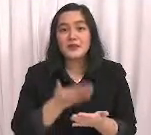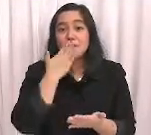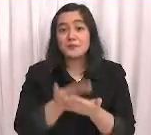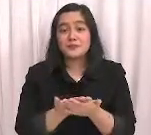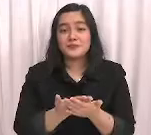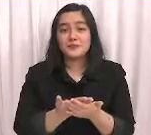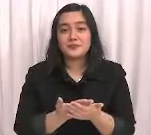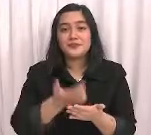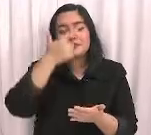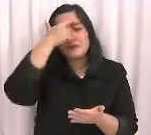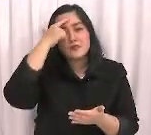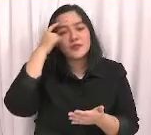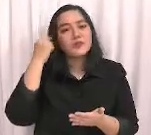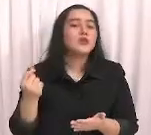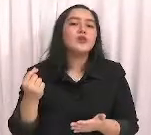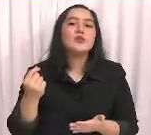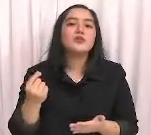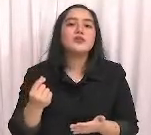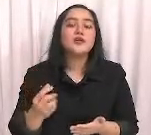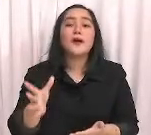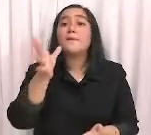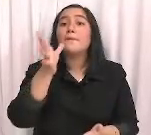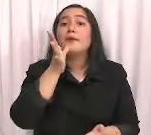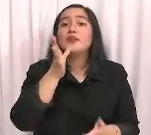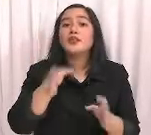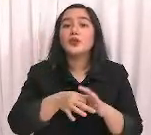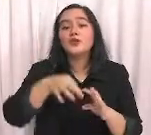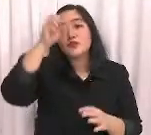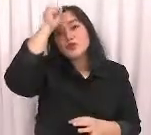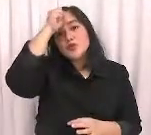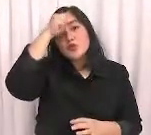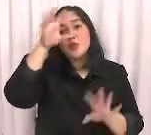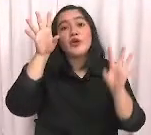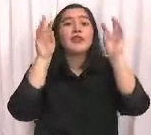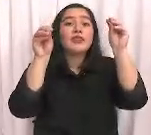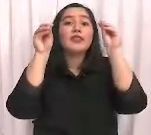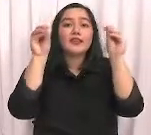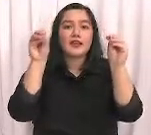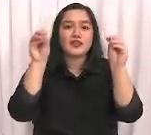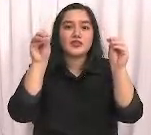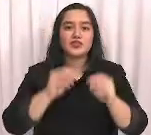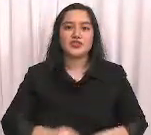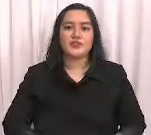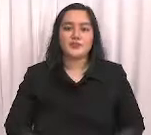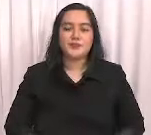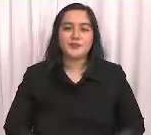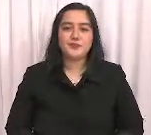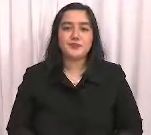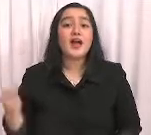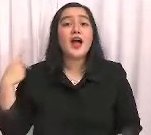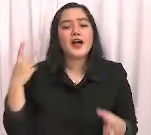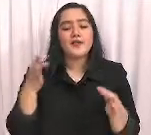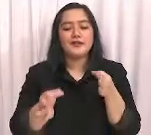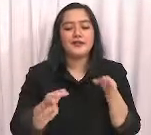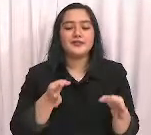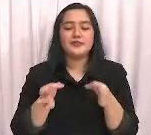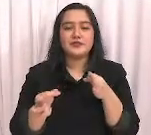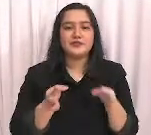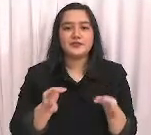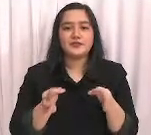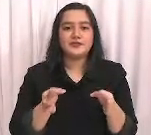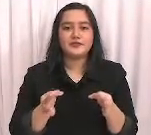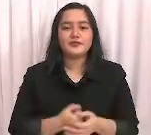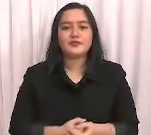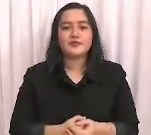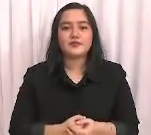nanay, merong sinabi kung ano ito. You see? So may mga paliwanag, may explanation. Now, kapatid,